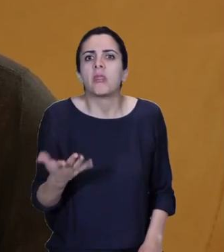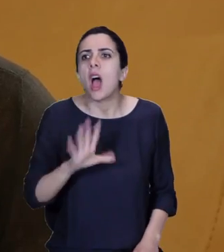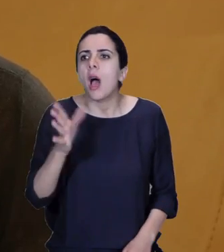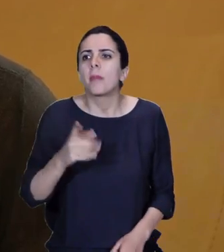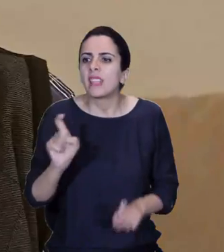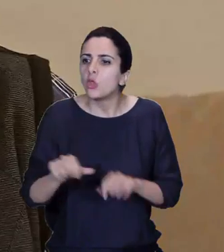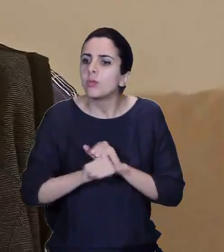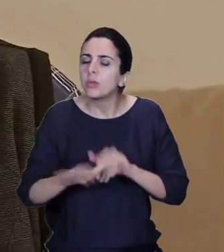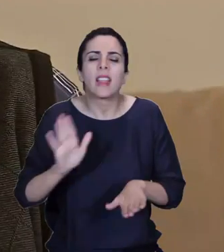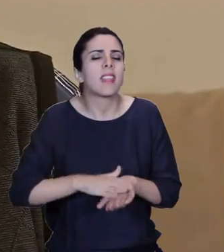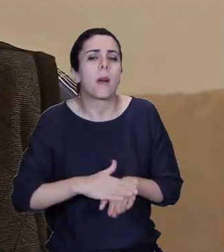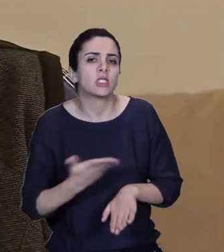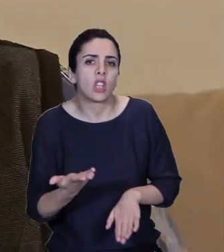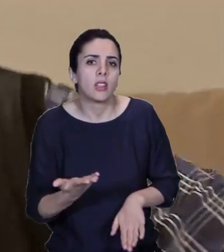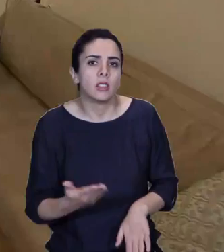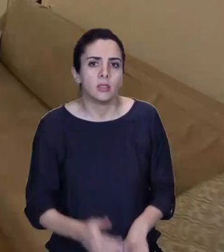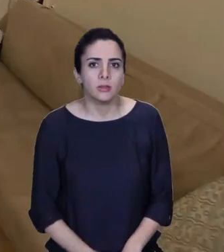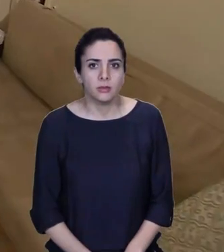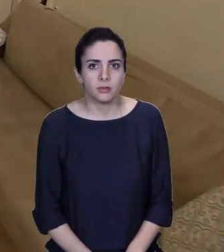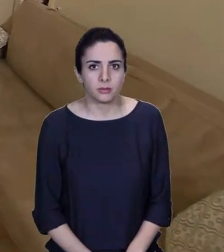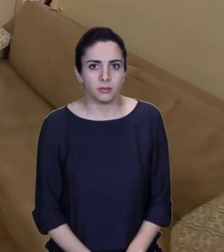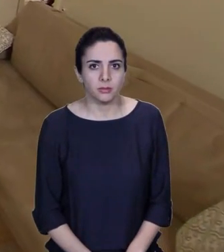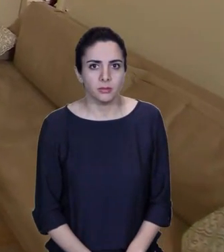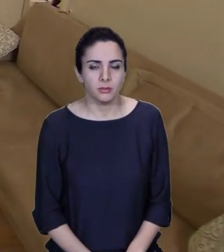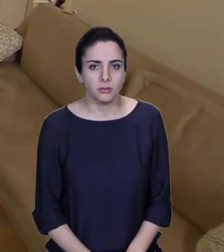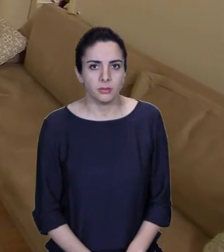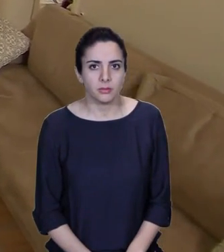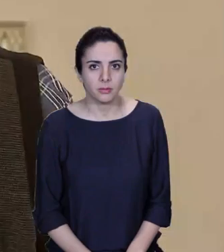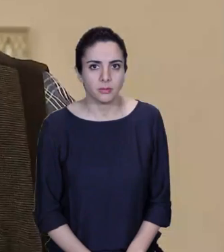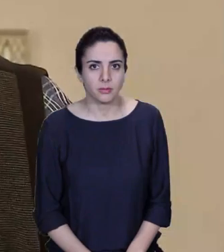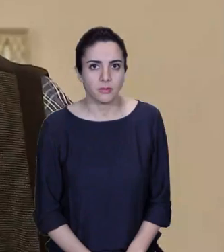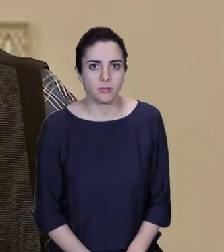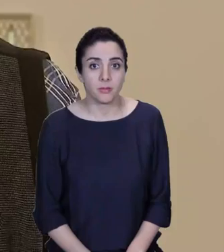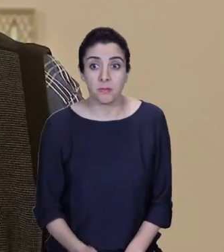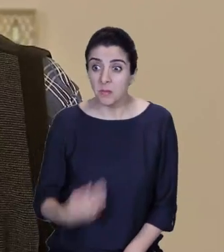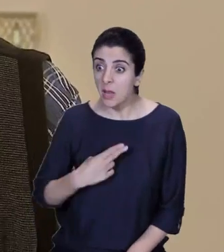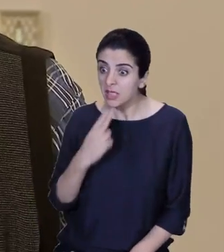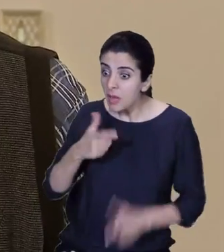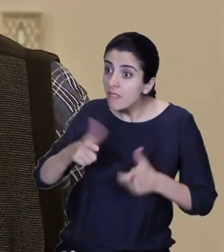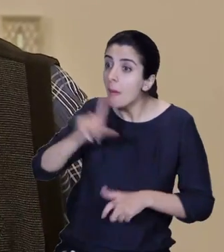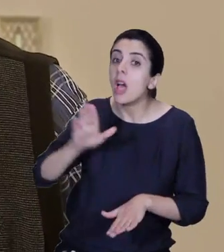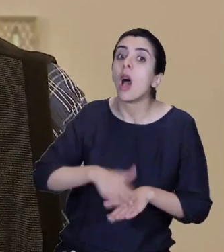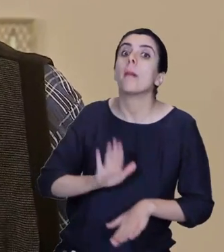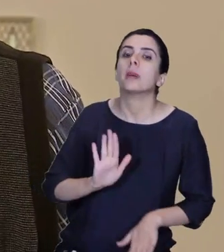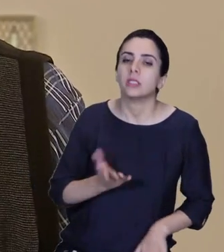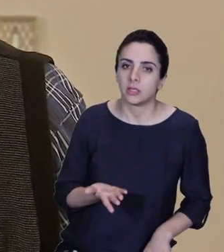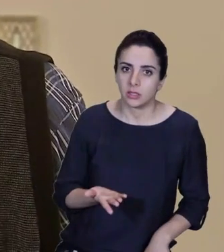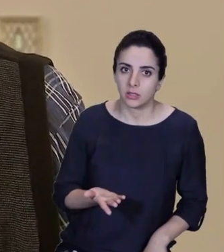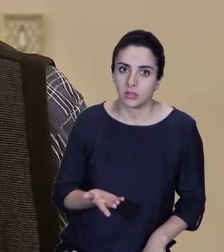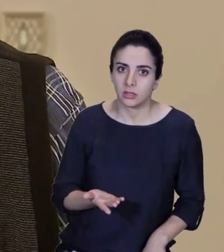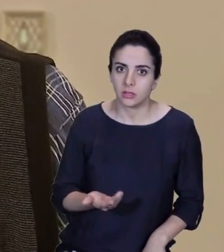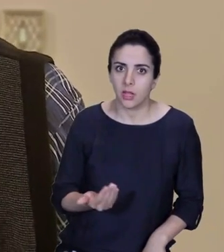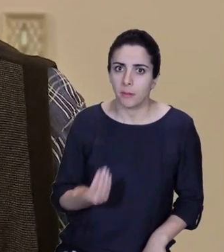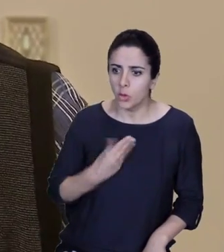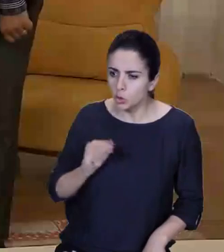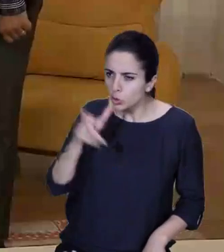diye mahallede adı çıkarsa o zaman görürüm ben seni. Salim ayağa fırladı. Kimse benim kızıma iftira atamaz.